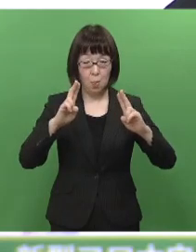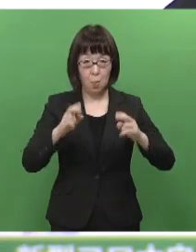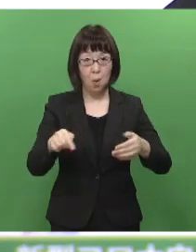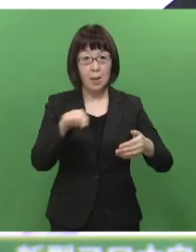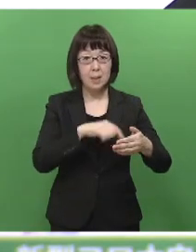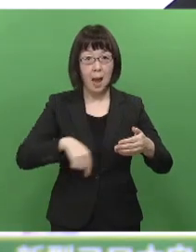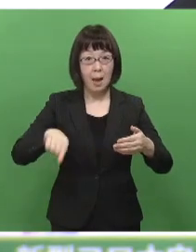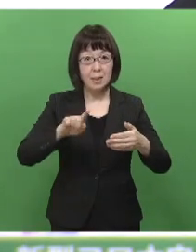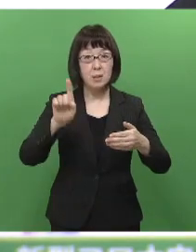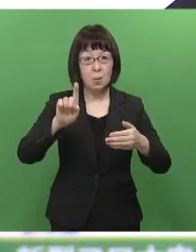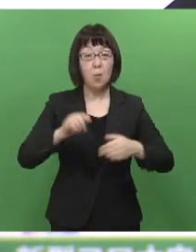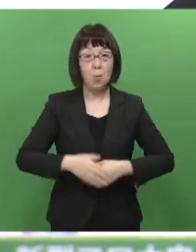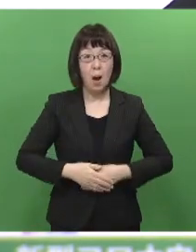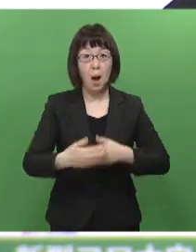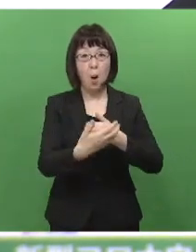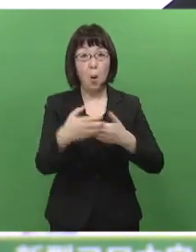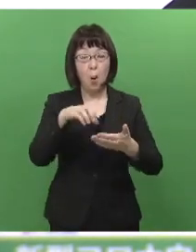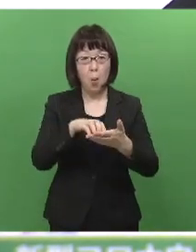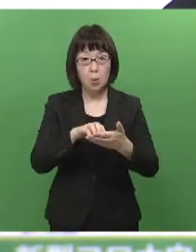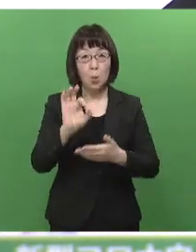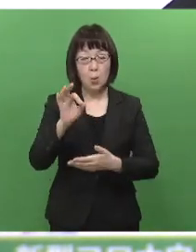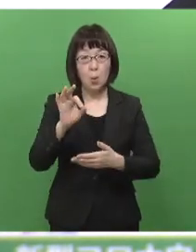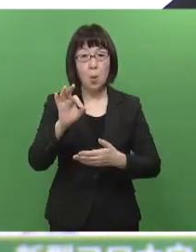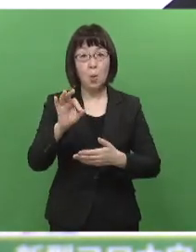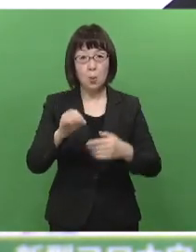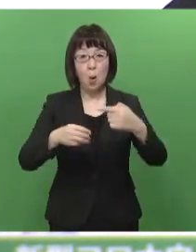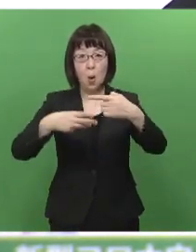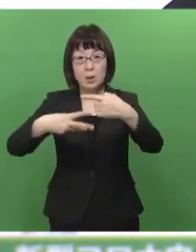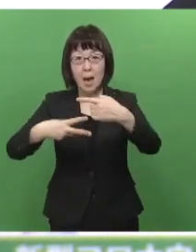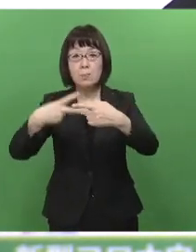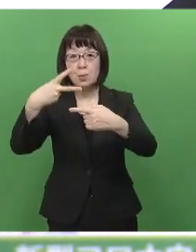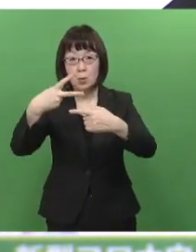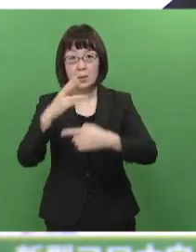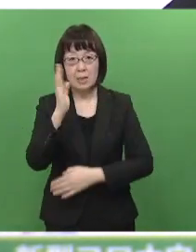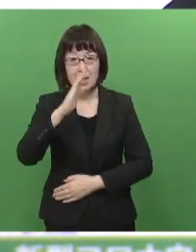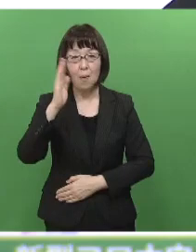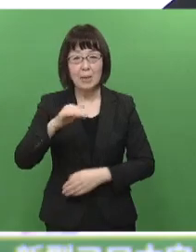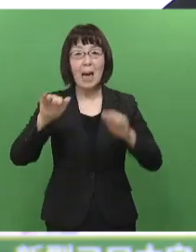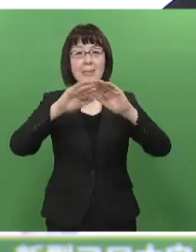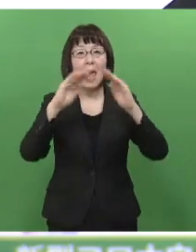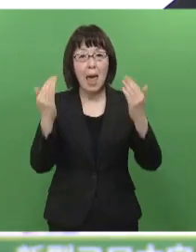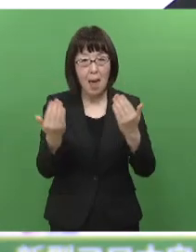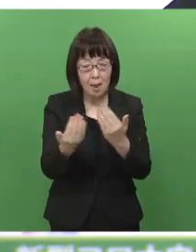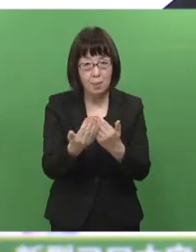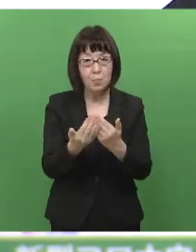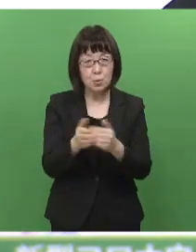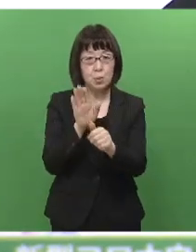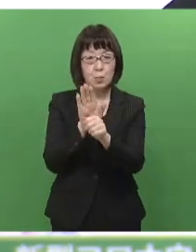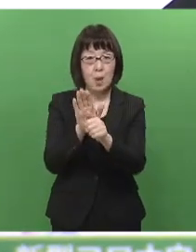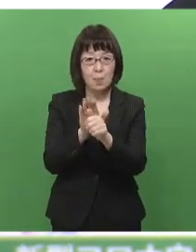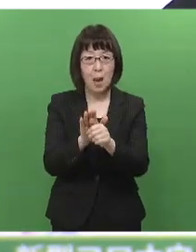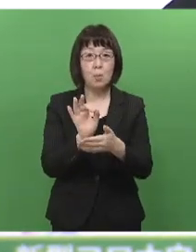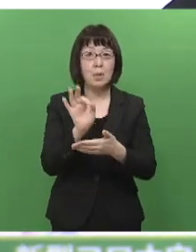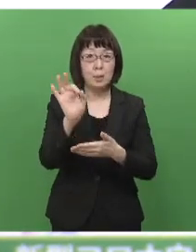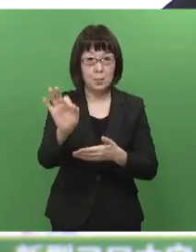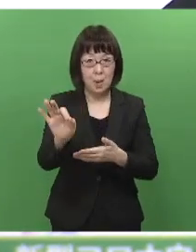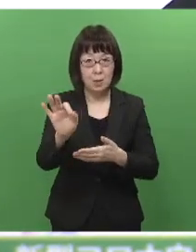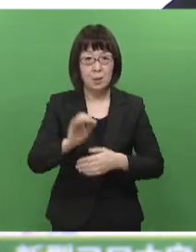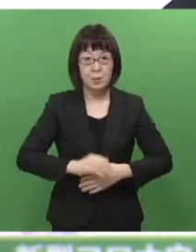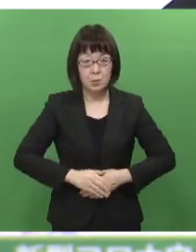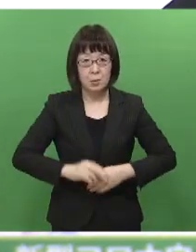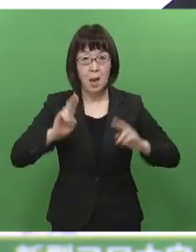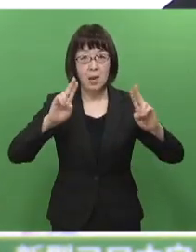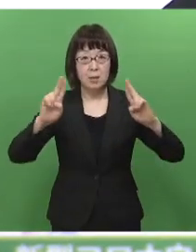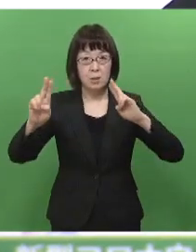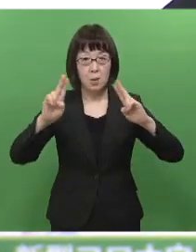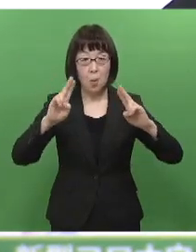ば保証料の補助を3分の2から全額補助に変えるということになりますので、事業者の皆様方にはこの